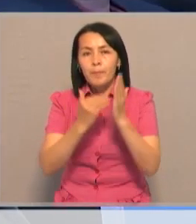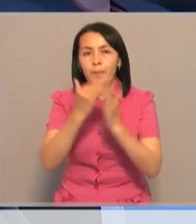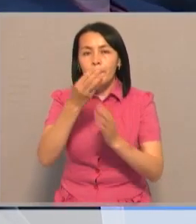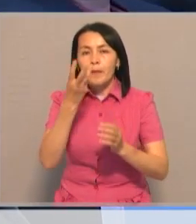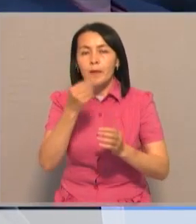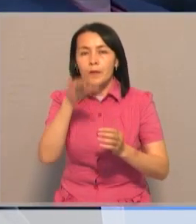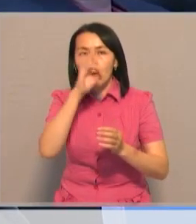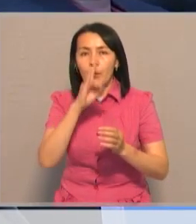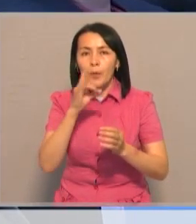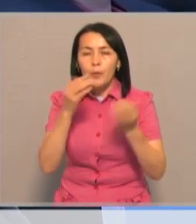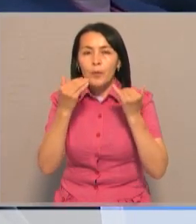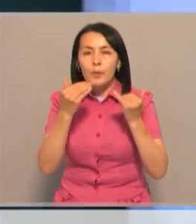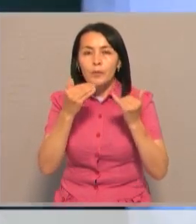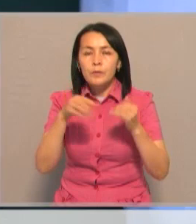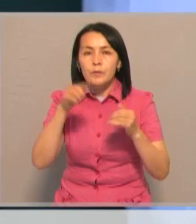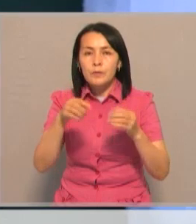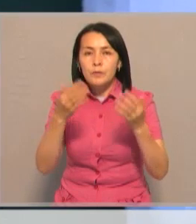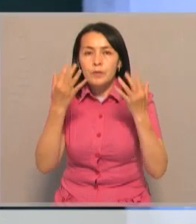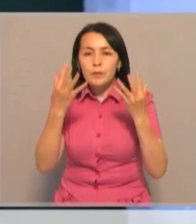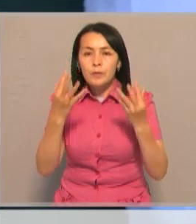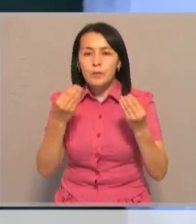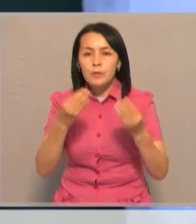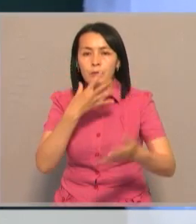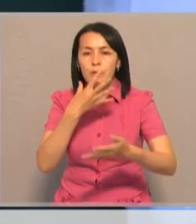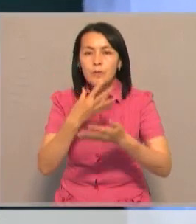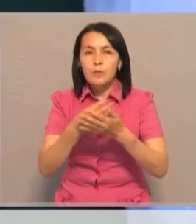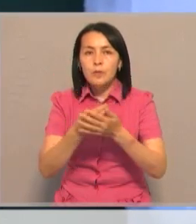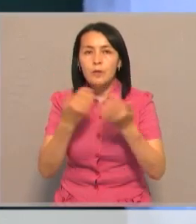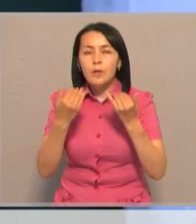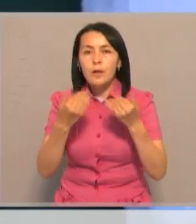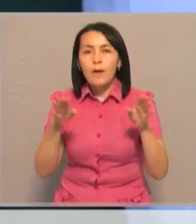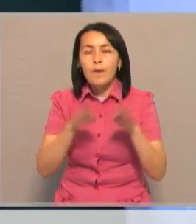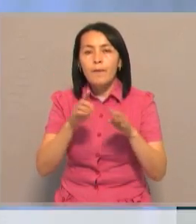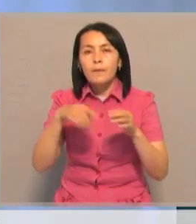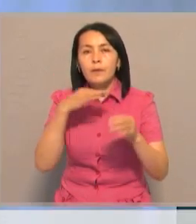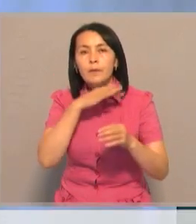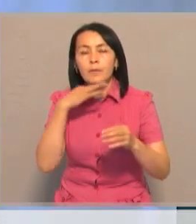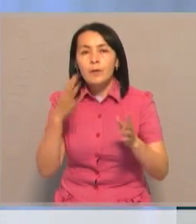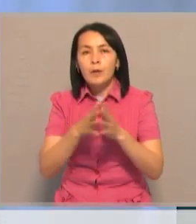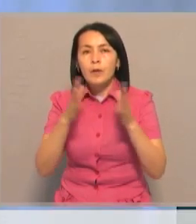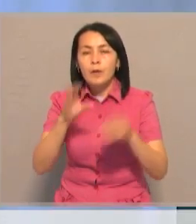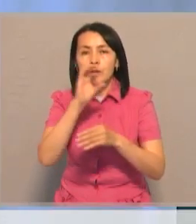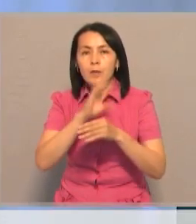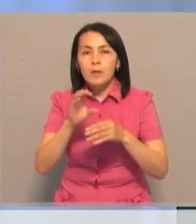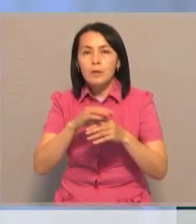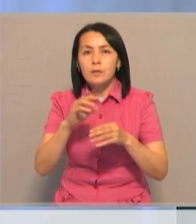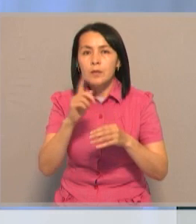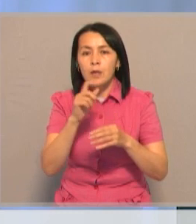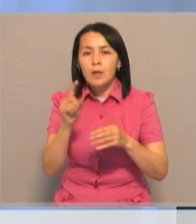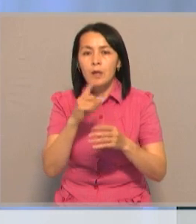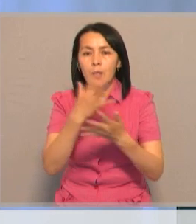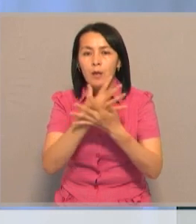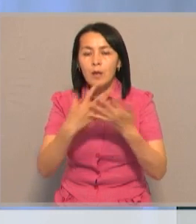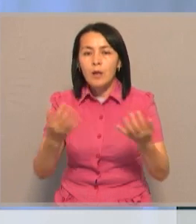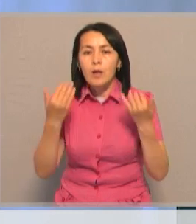на горючие смазочные материалы уже сегодня показывают свою эффективность. Вместе с тем, для увеличения объемов производства нефтепродуктов до